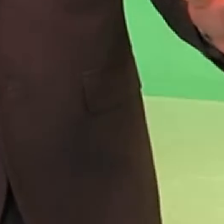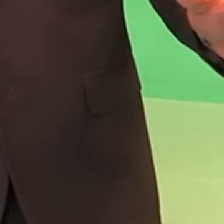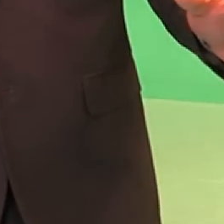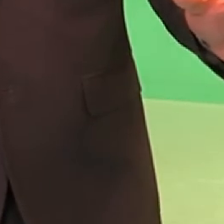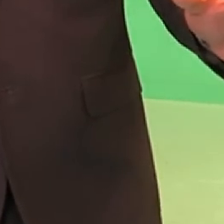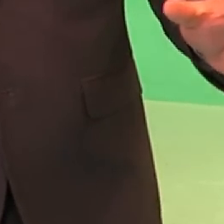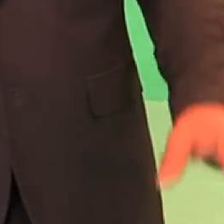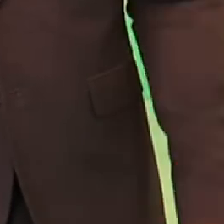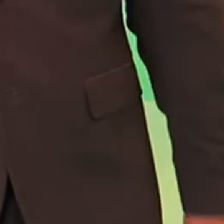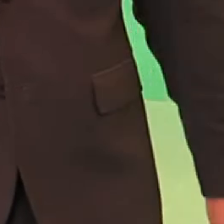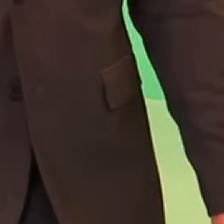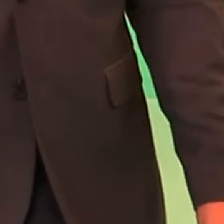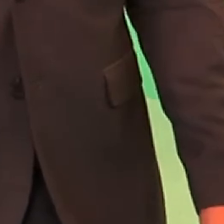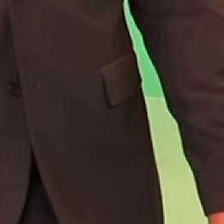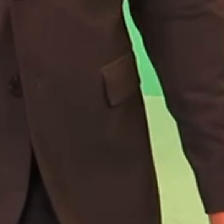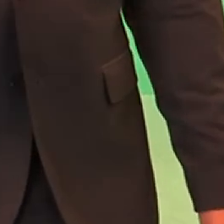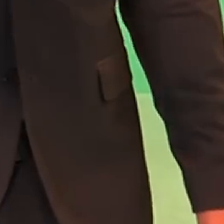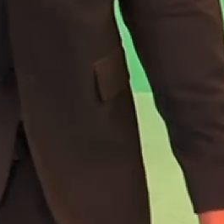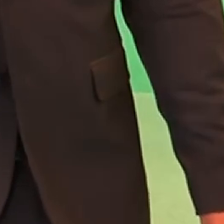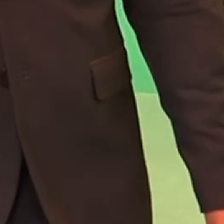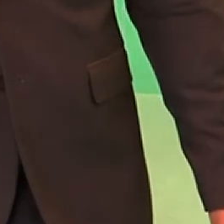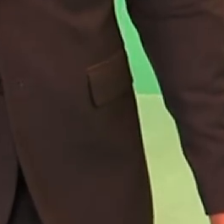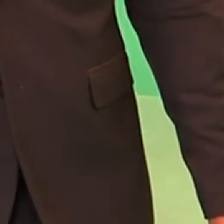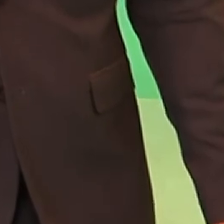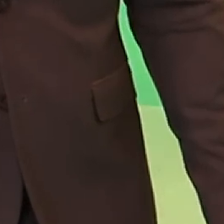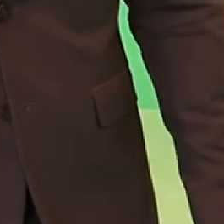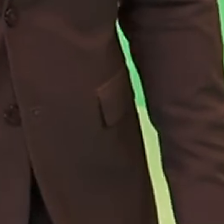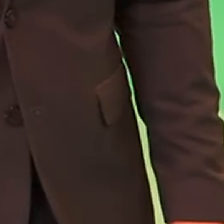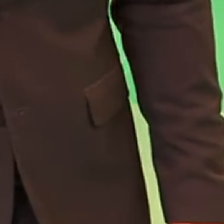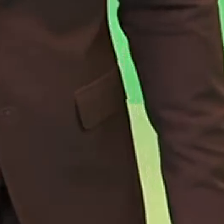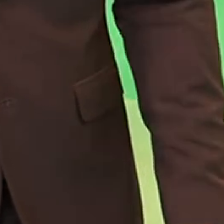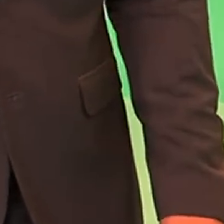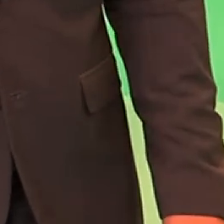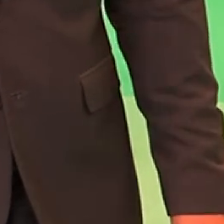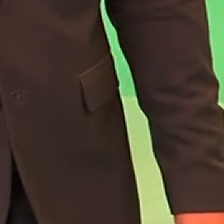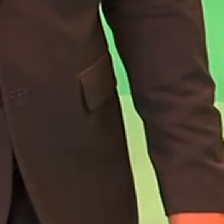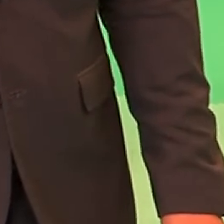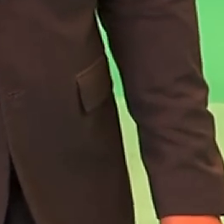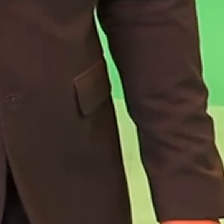lengkap dalam Buletin TV3. Dan pastikan anda subscribe YouTube Buletin TV3.